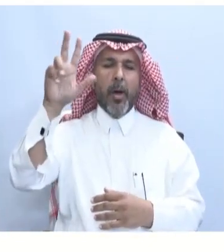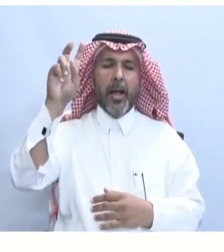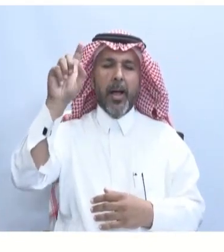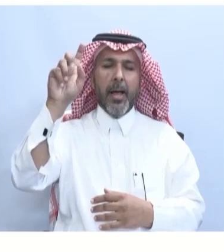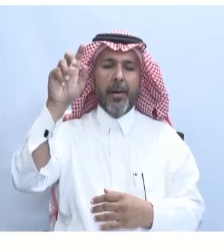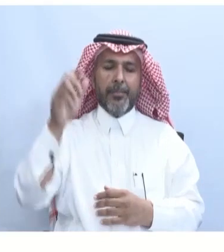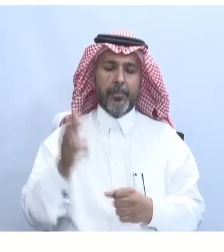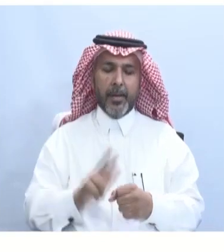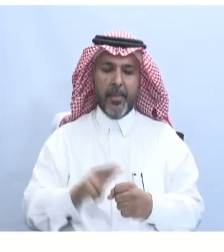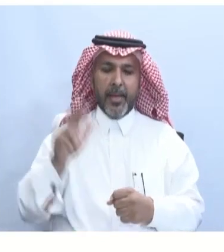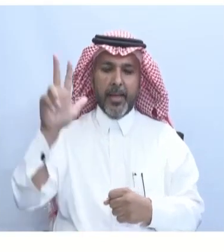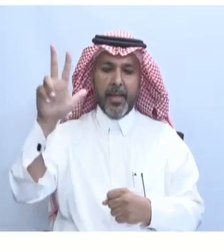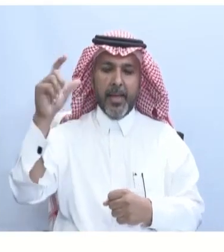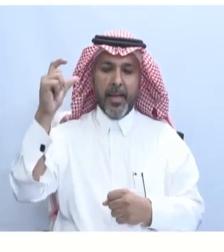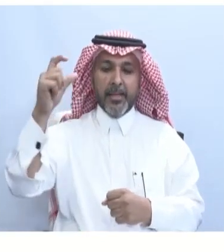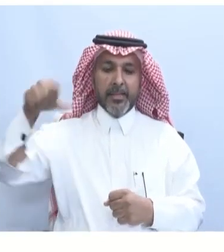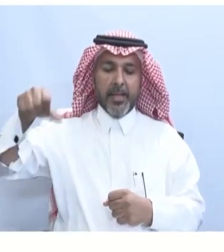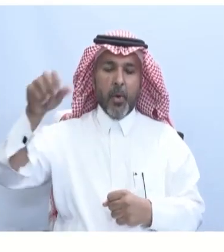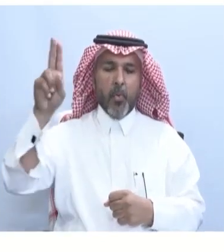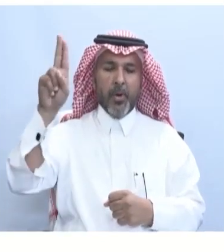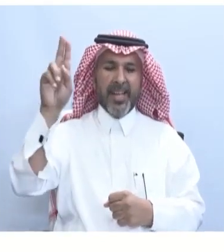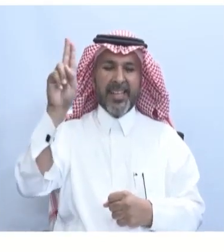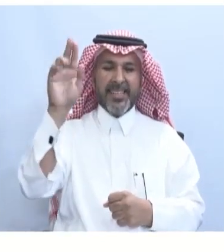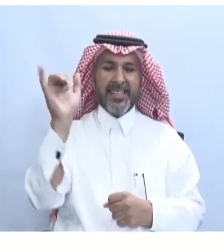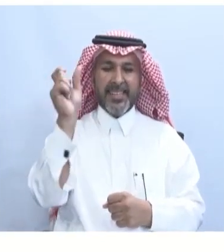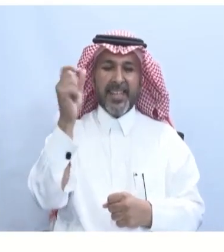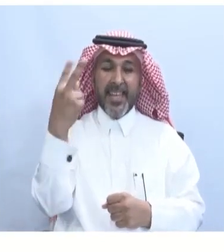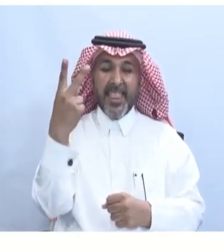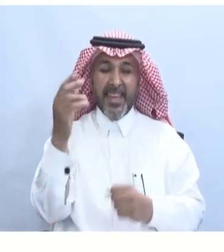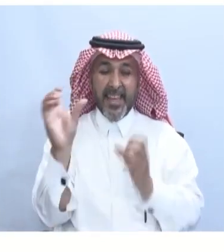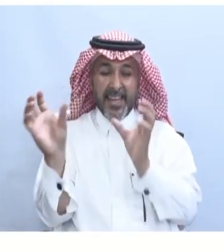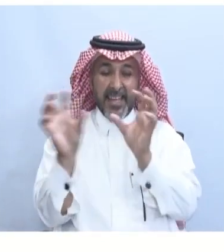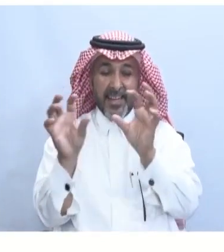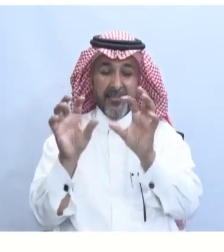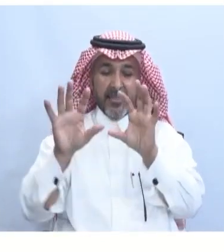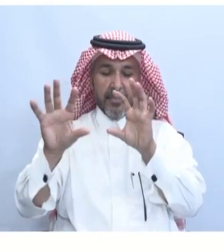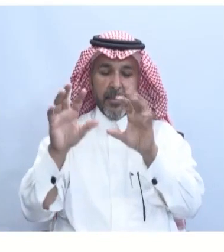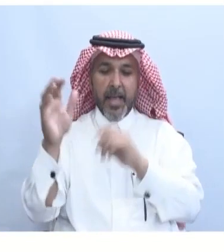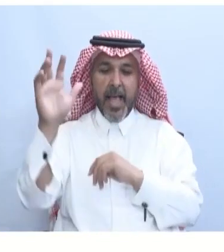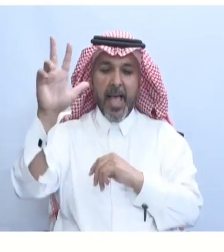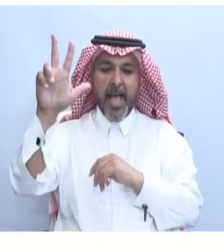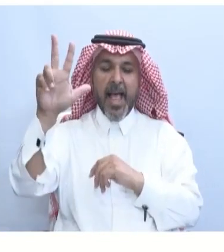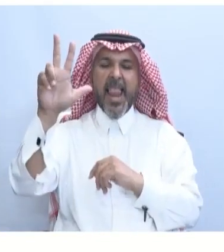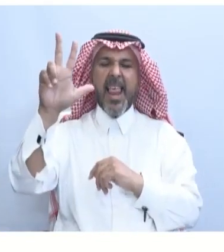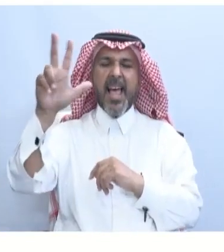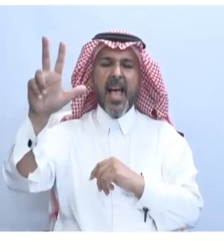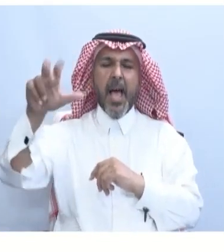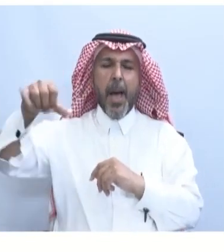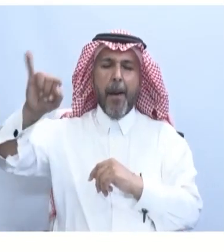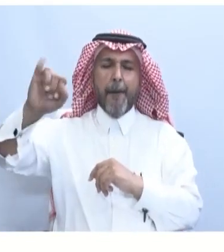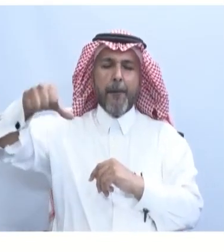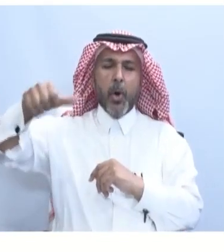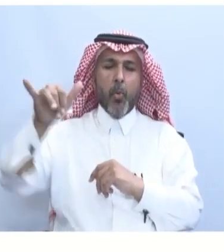والعباسيه بنشر الاسلام اهتمتا ايضا بالعلوم والادب والعمران فمن اين